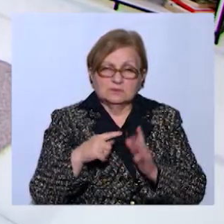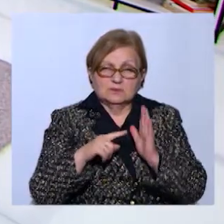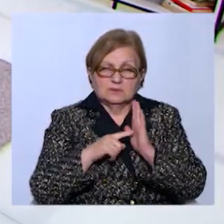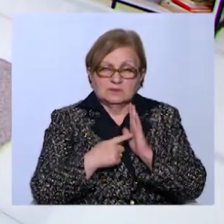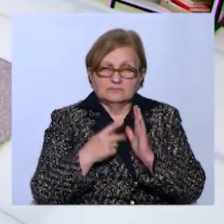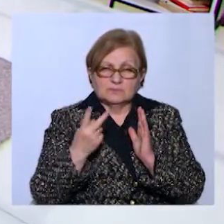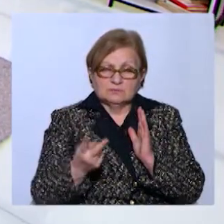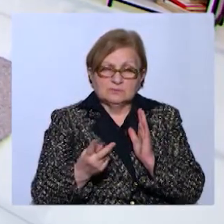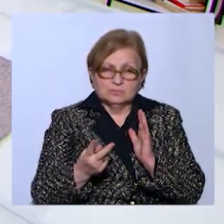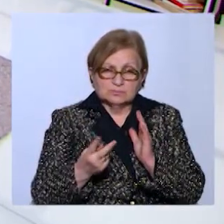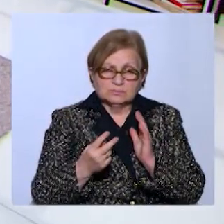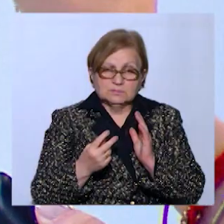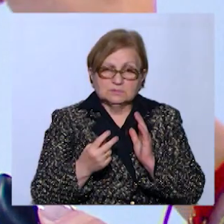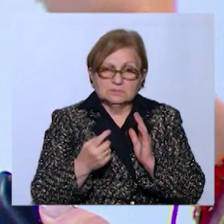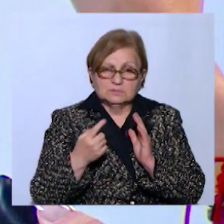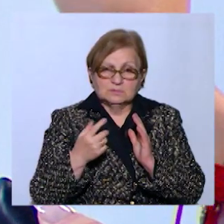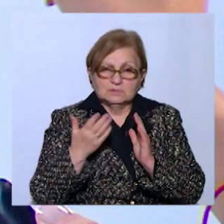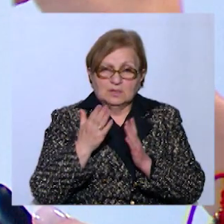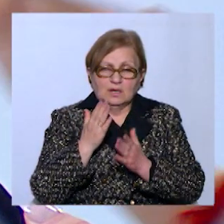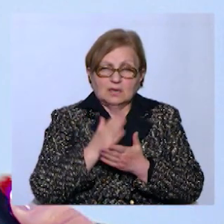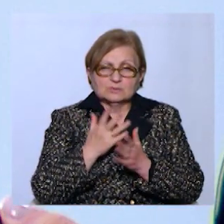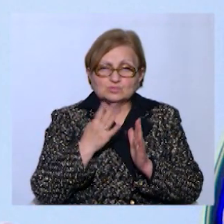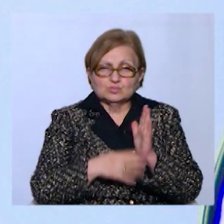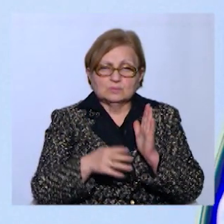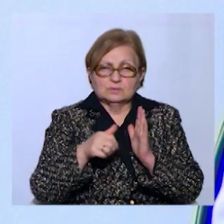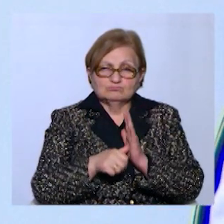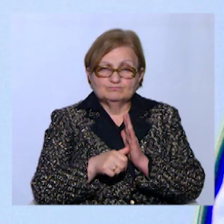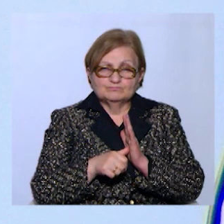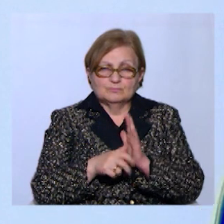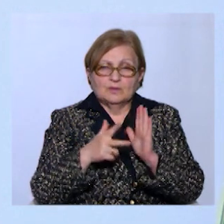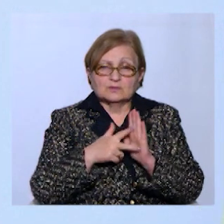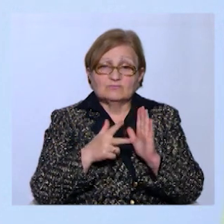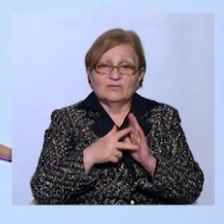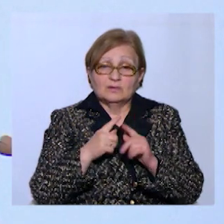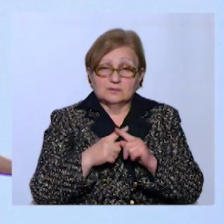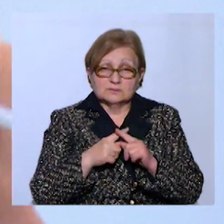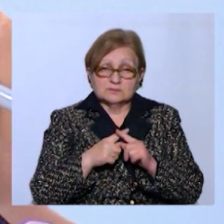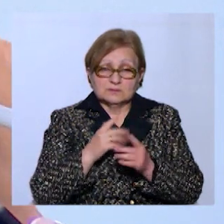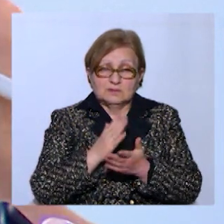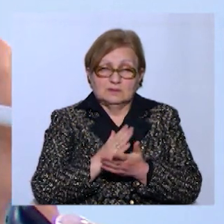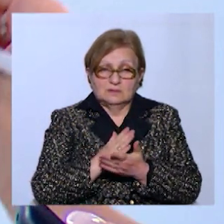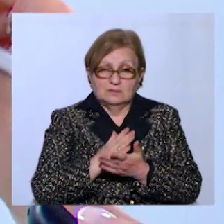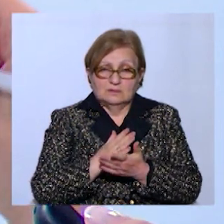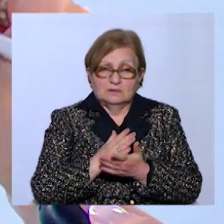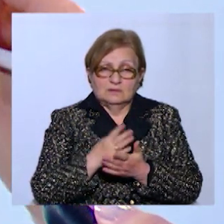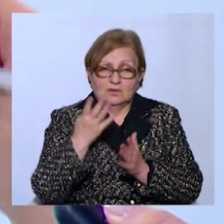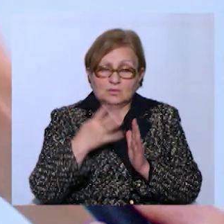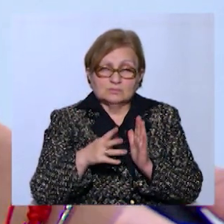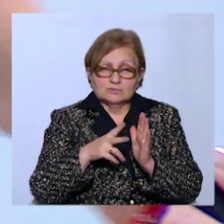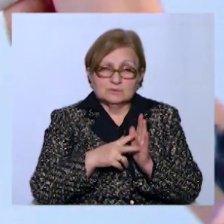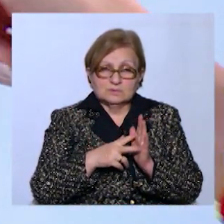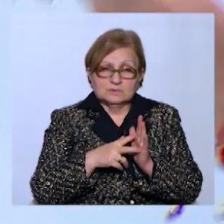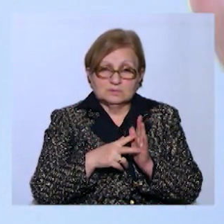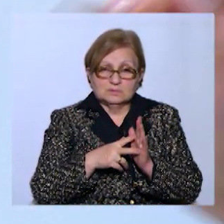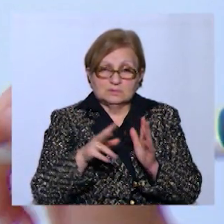გავამრავლოთ 2-ზე, არის 96. 8x-ი არის 48.